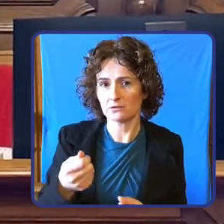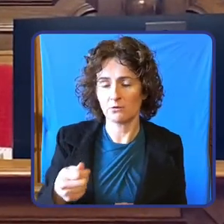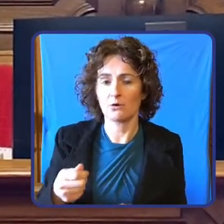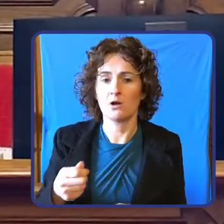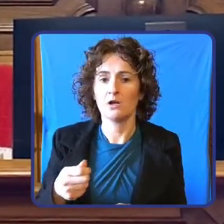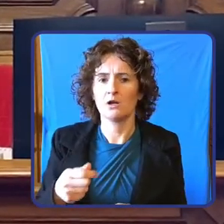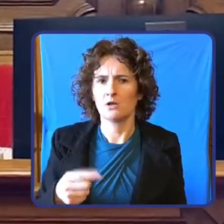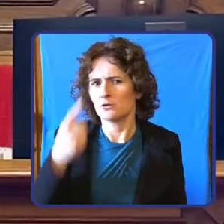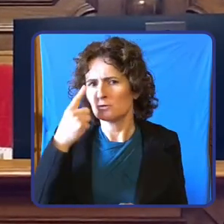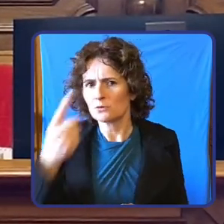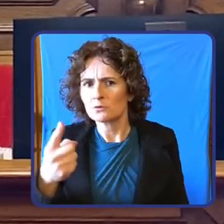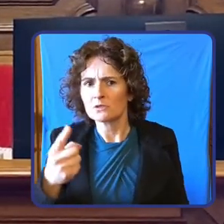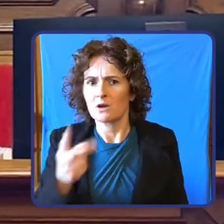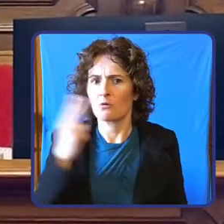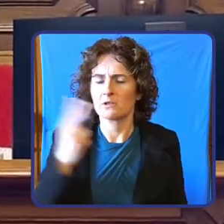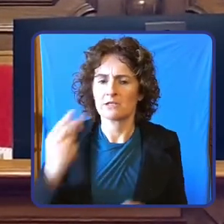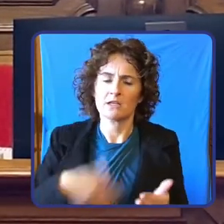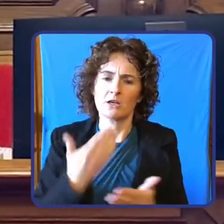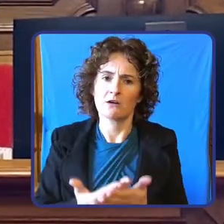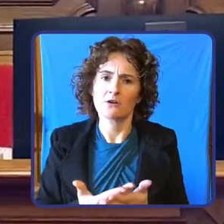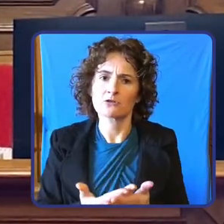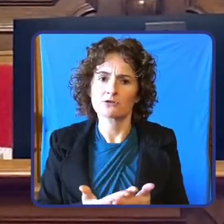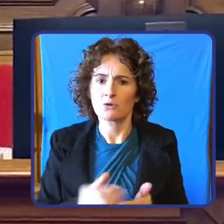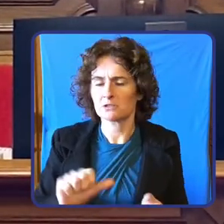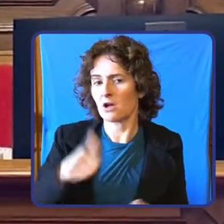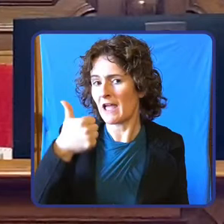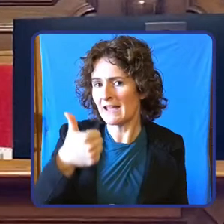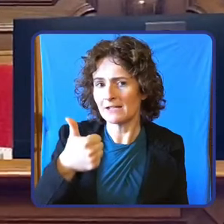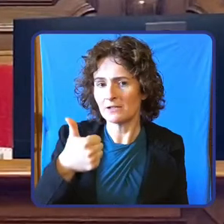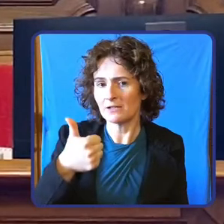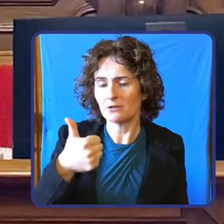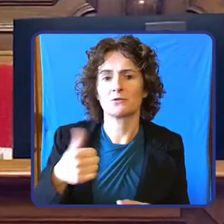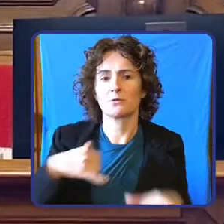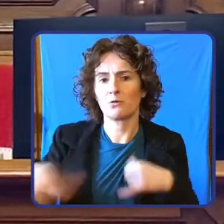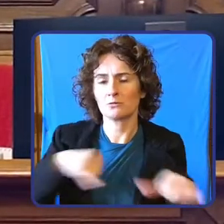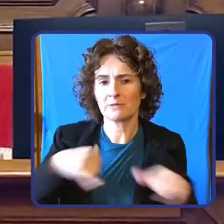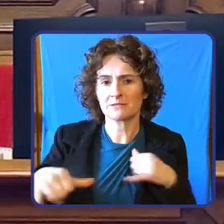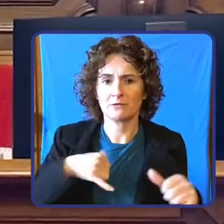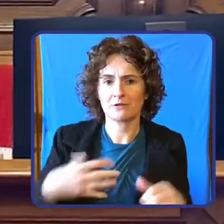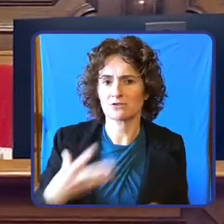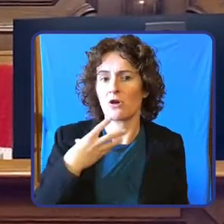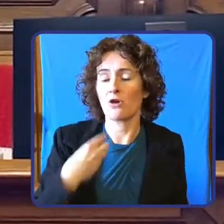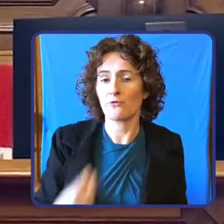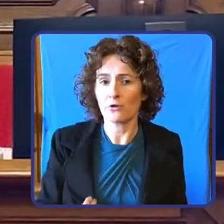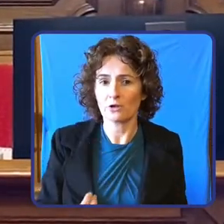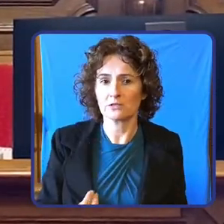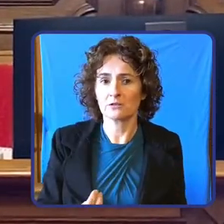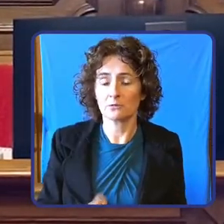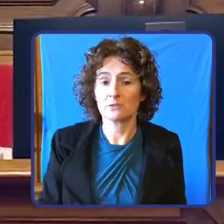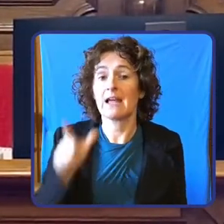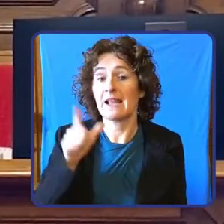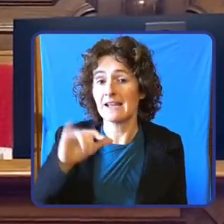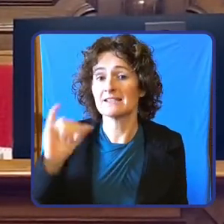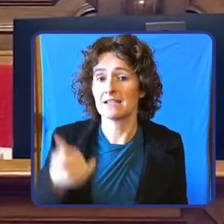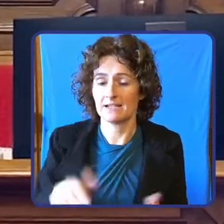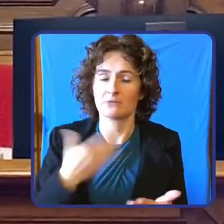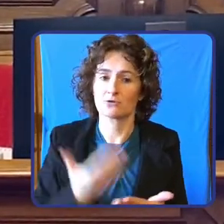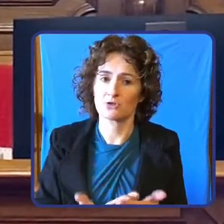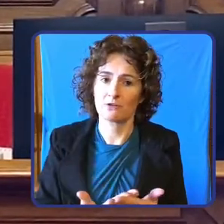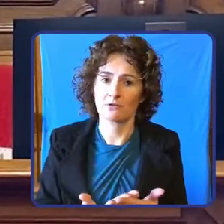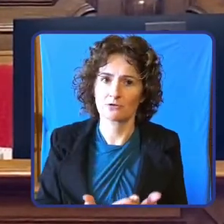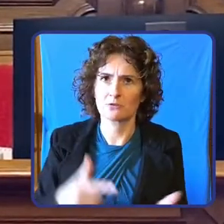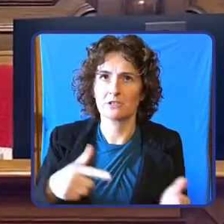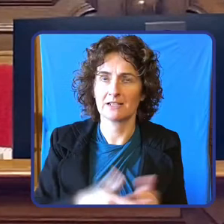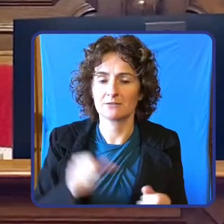kijavasolta először a földadó bevezetését? Lázár János 2016-ban. Jó? Azt kérte az önkormányzattal akkor, hogy fontolják